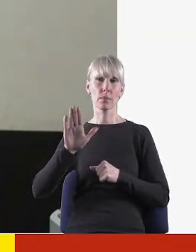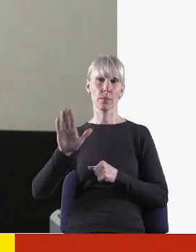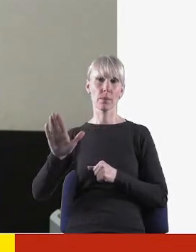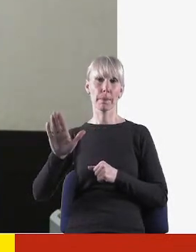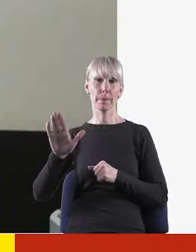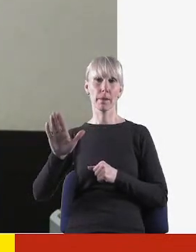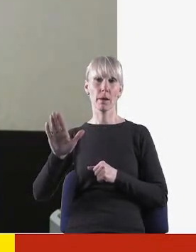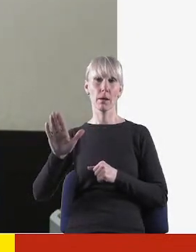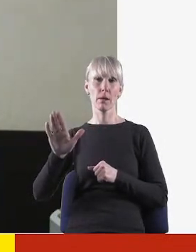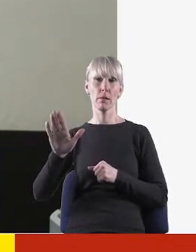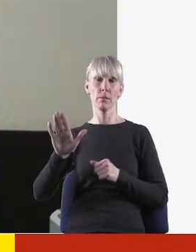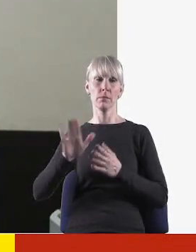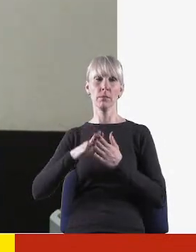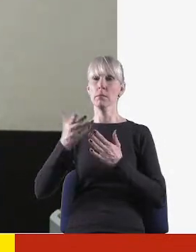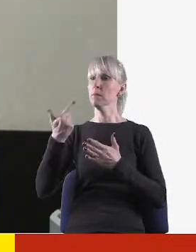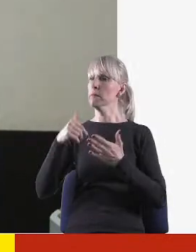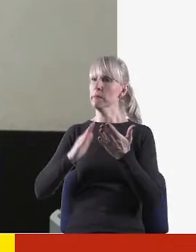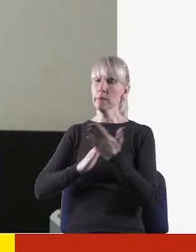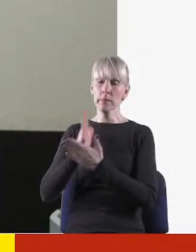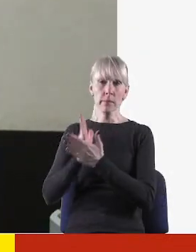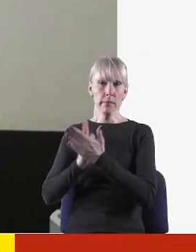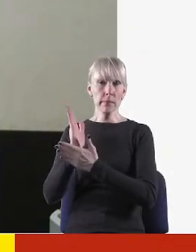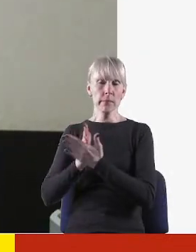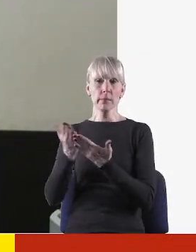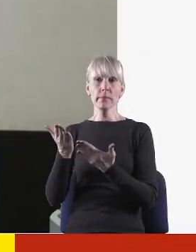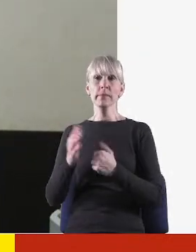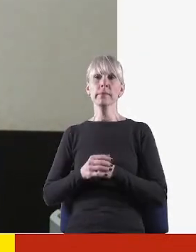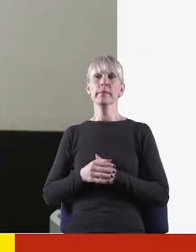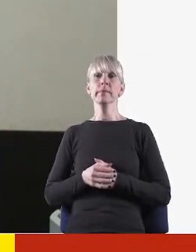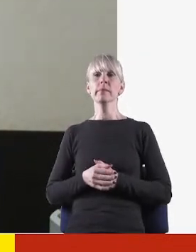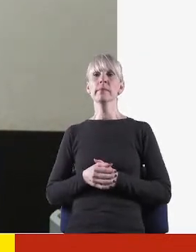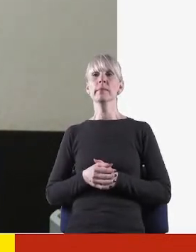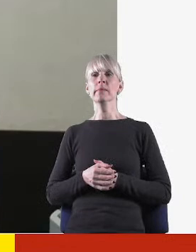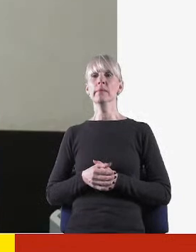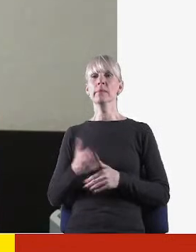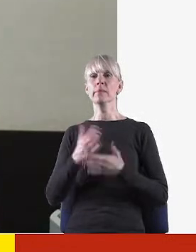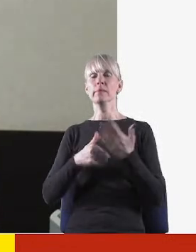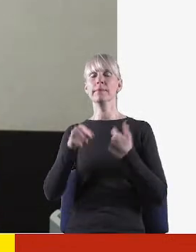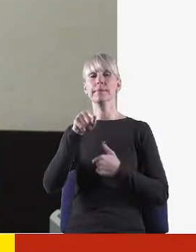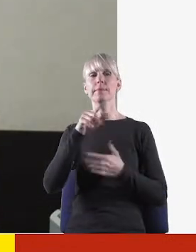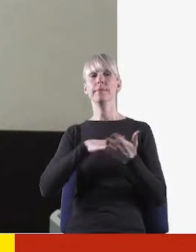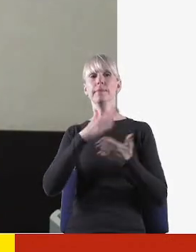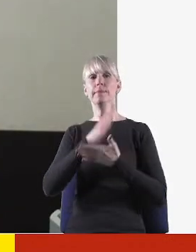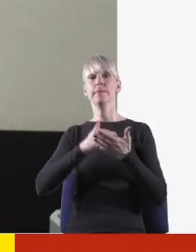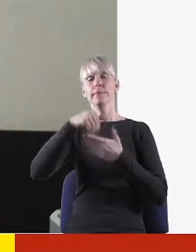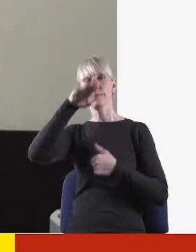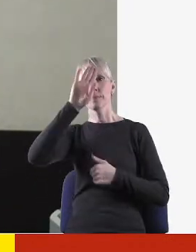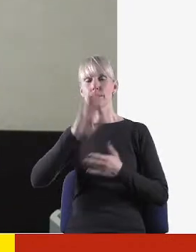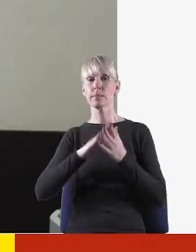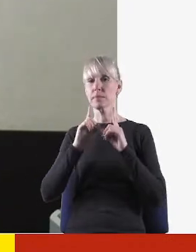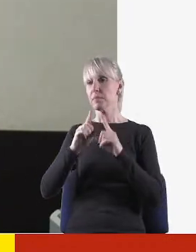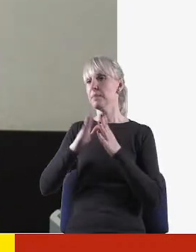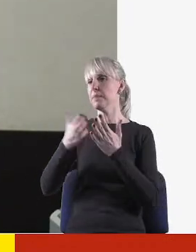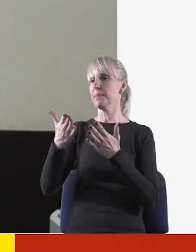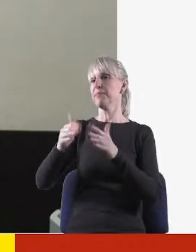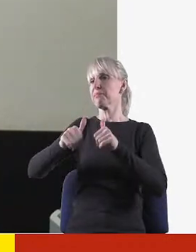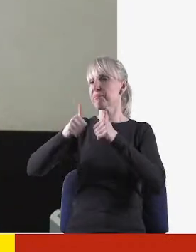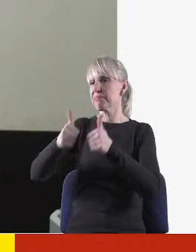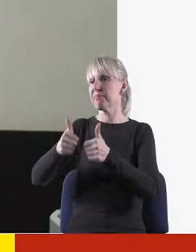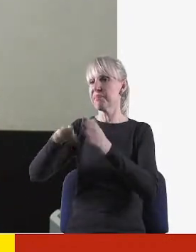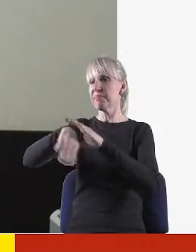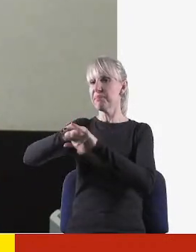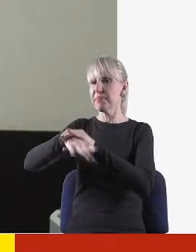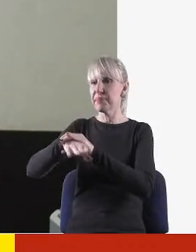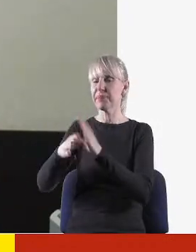są nieużytkowane przez Województwo Łódzkie, często stoją jako pustostany już